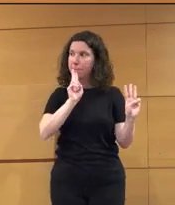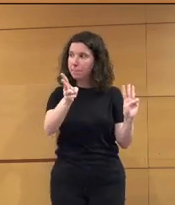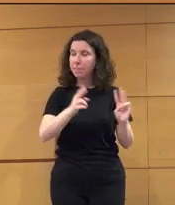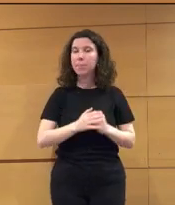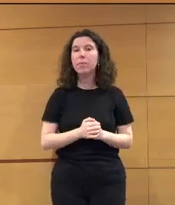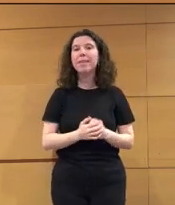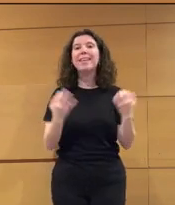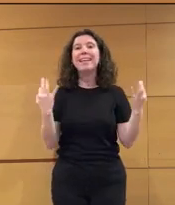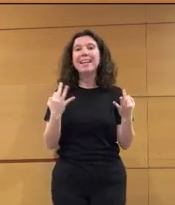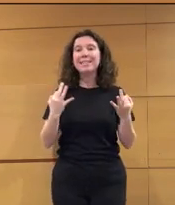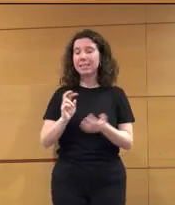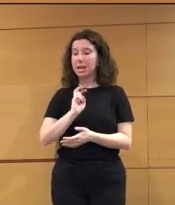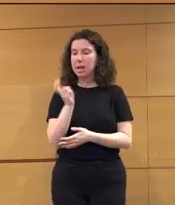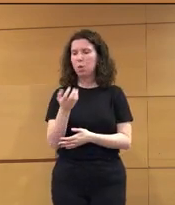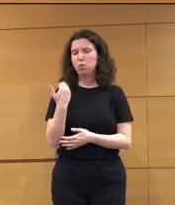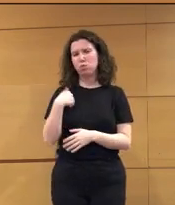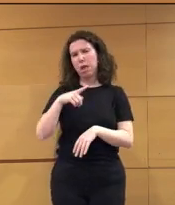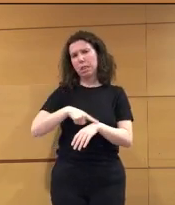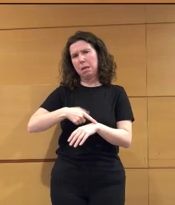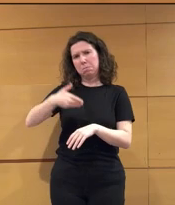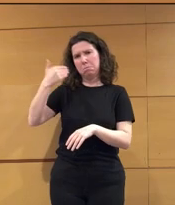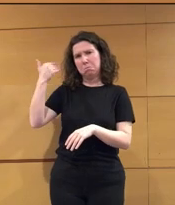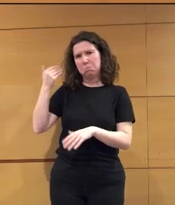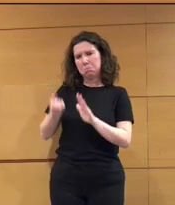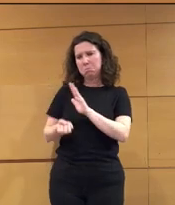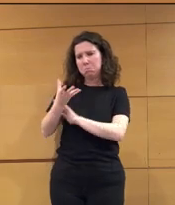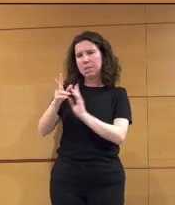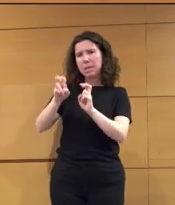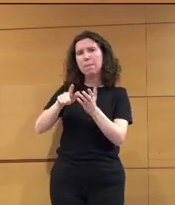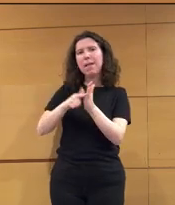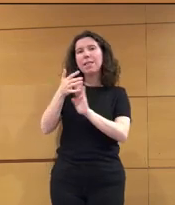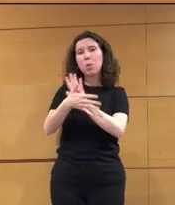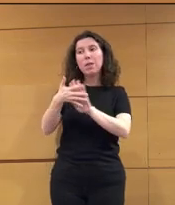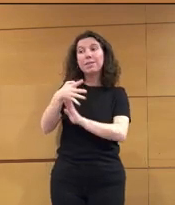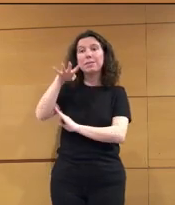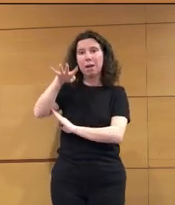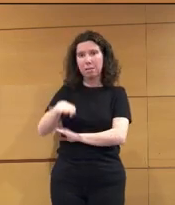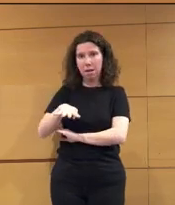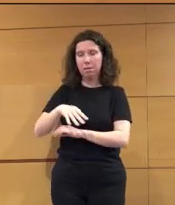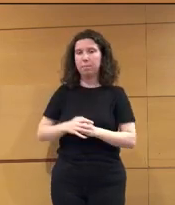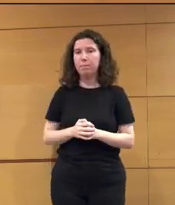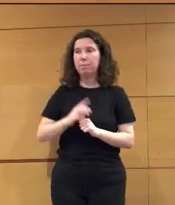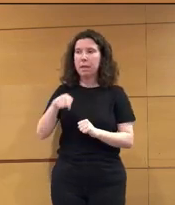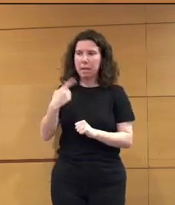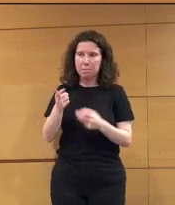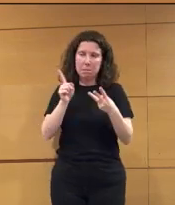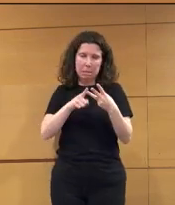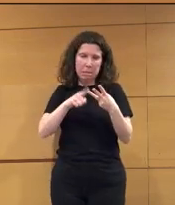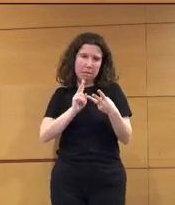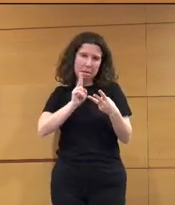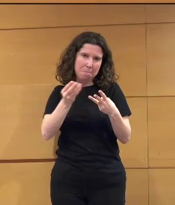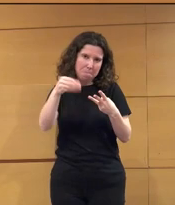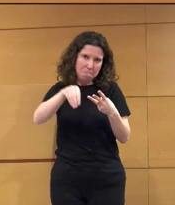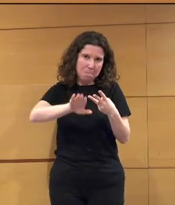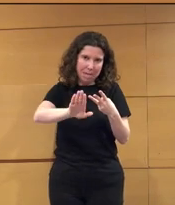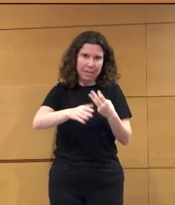transmediacatalonia.uab.cat/signem. És un recurs que vam fer fa temps ja sobre llengua de signes catalana. I després us en dic un tercer. Jo